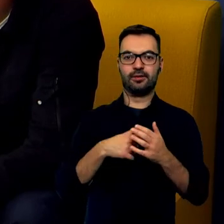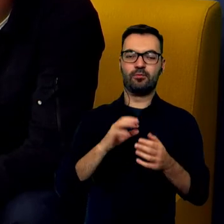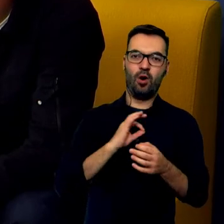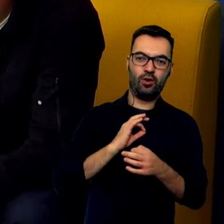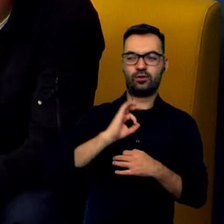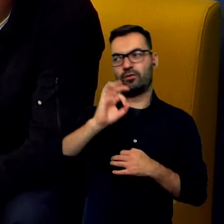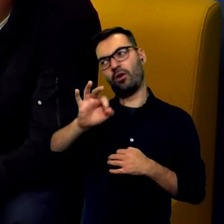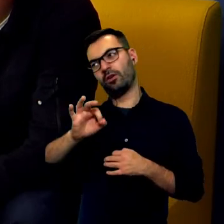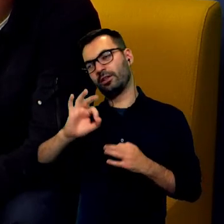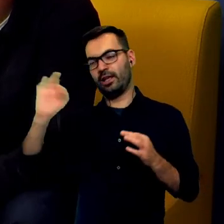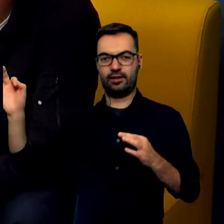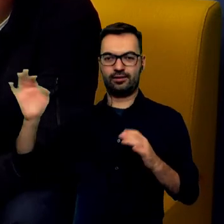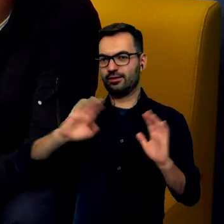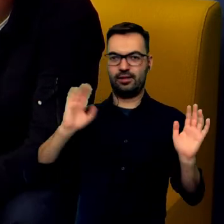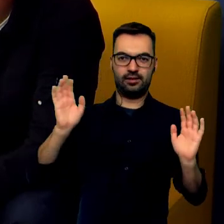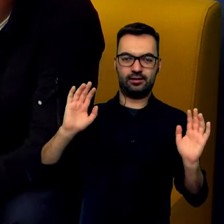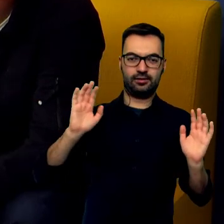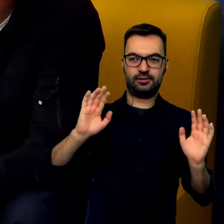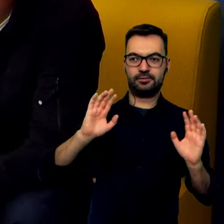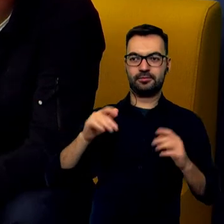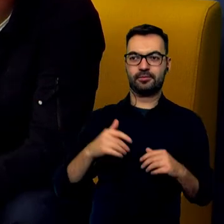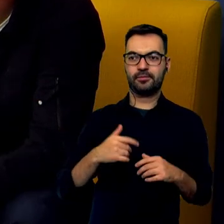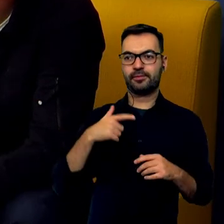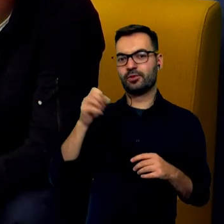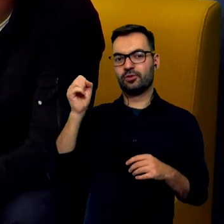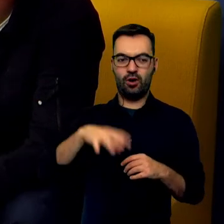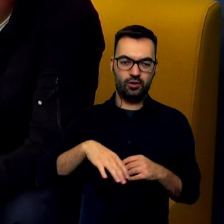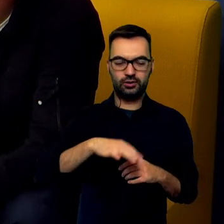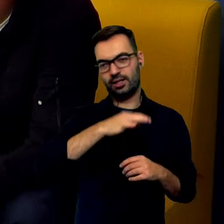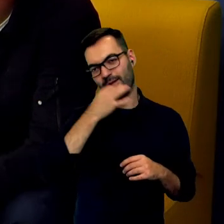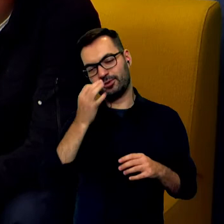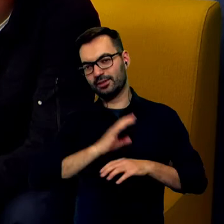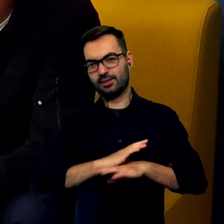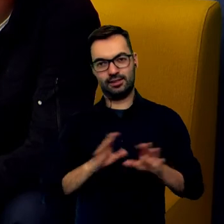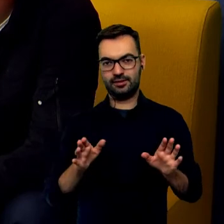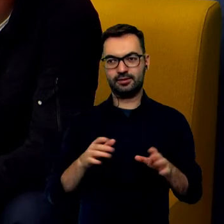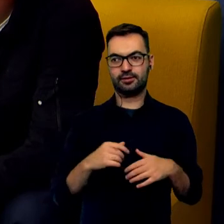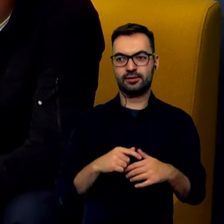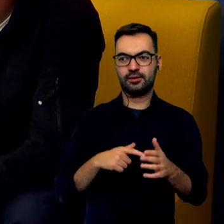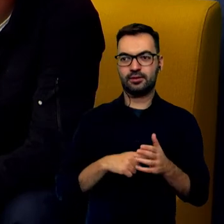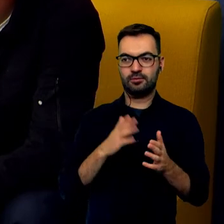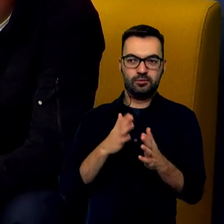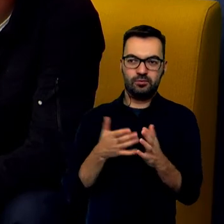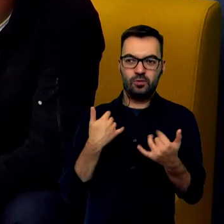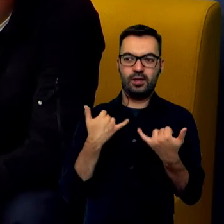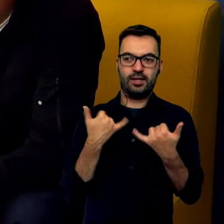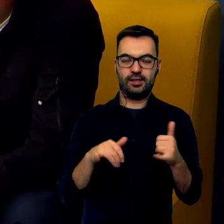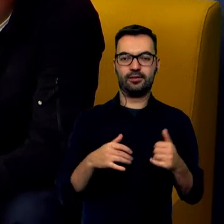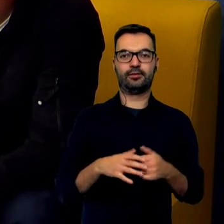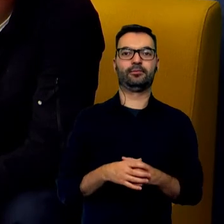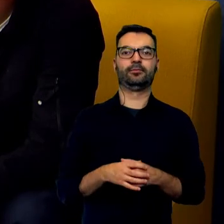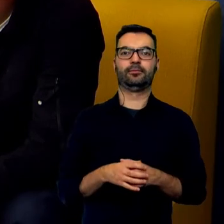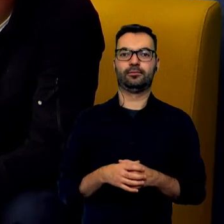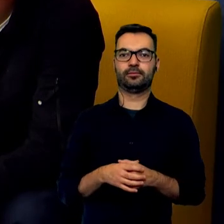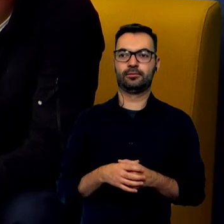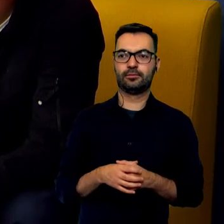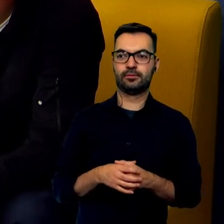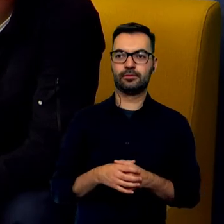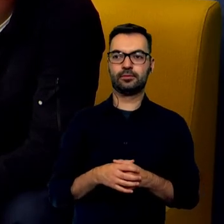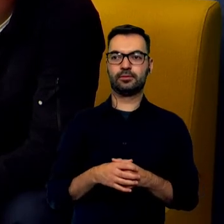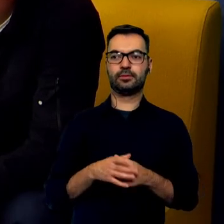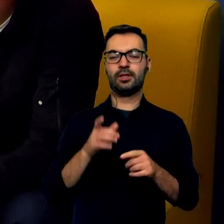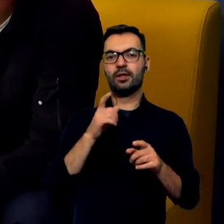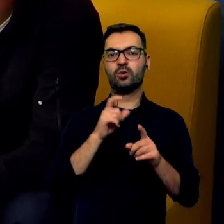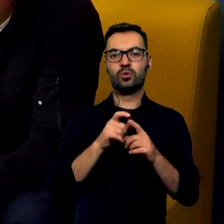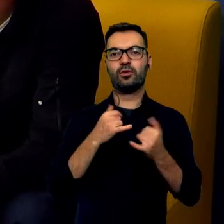moje, twoje, to było gorsze, to było inne. I to jest to słowo inne, moim